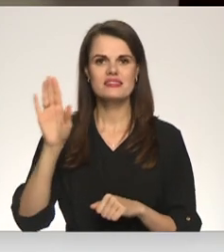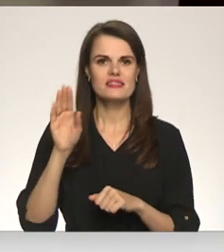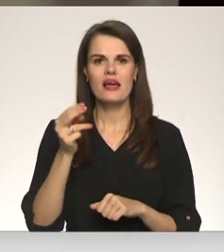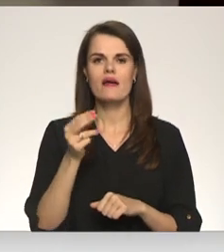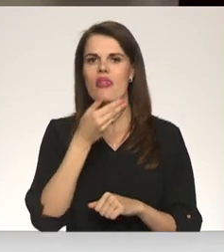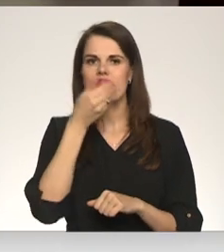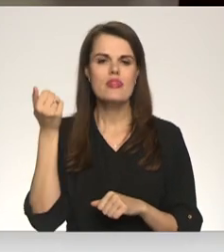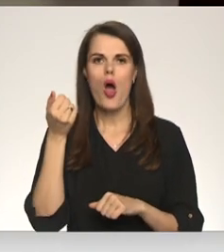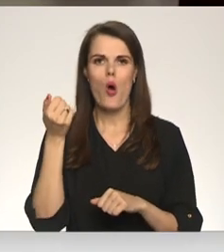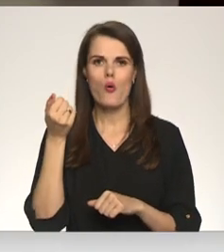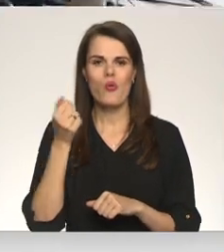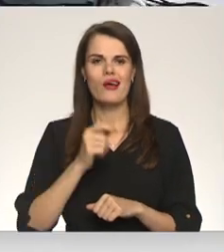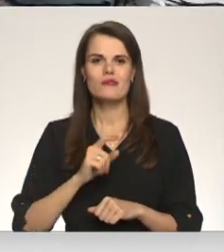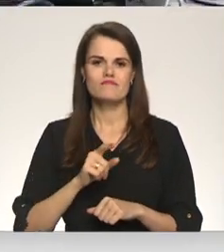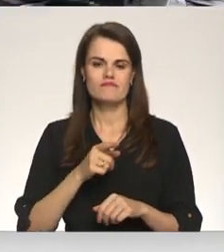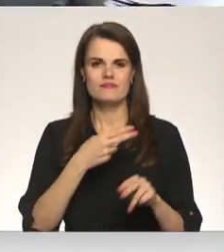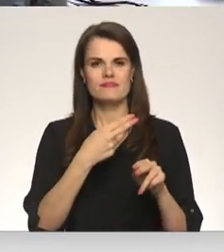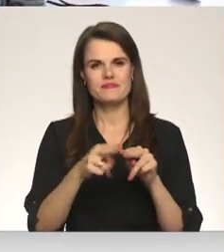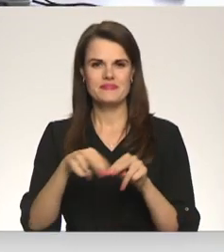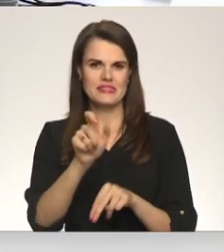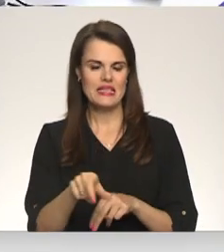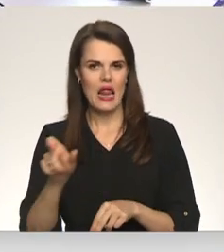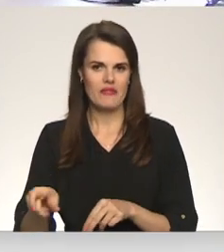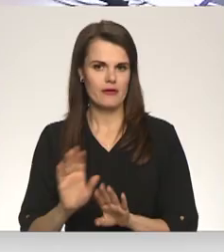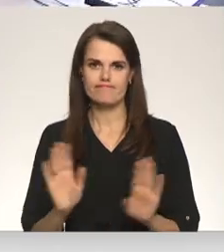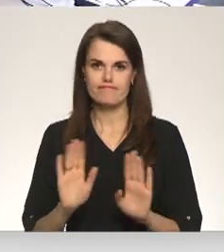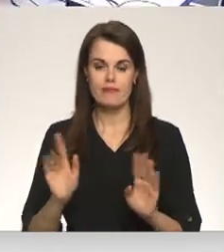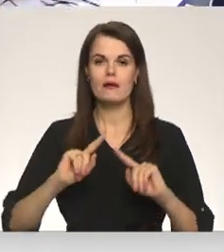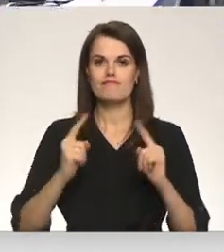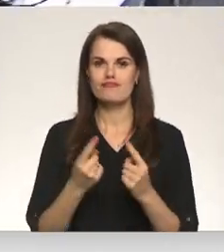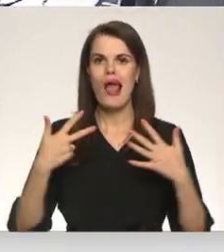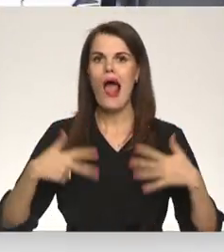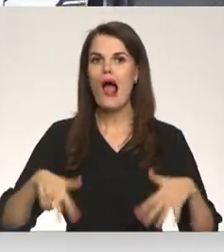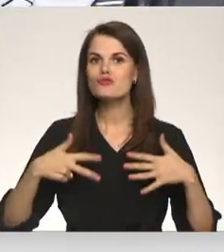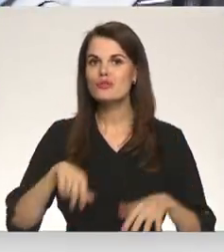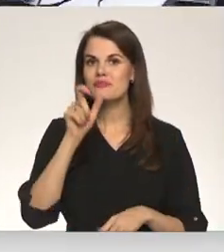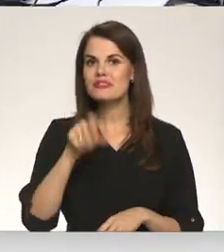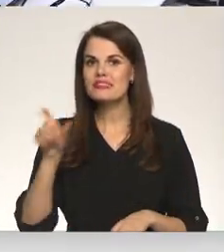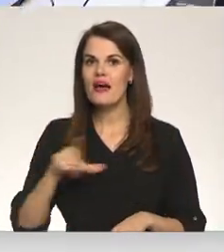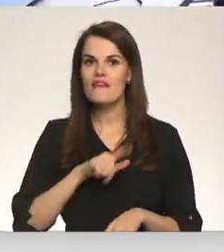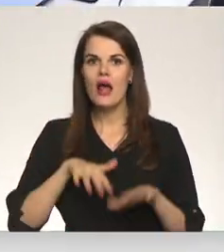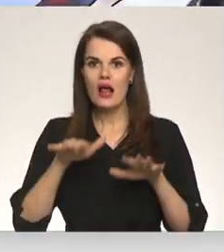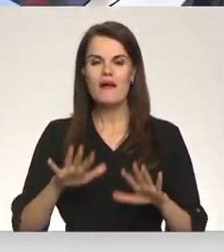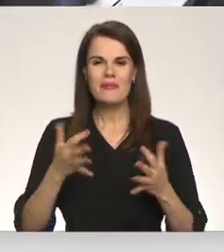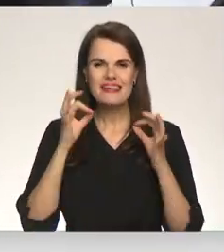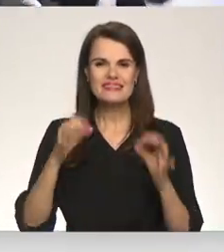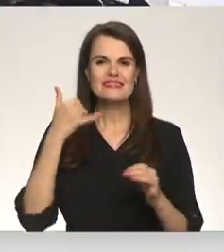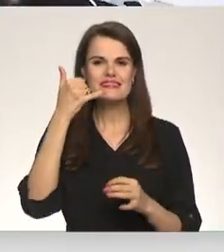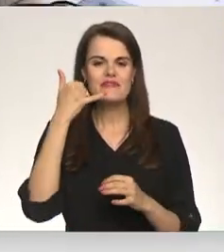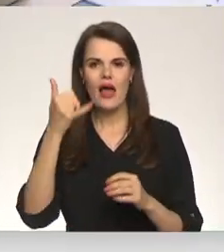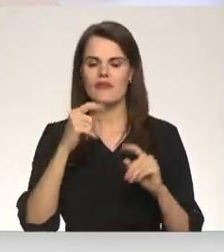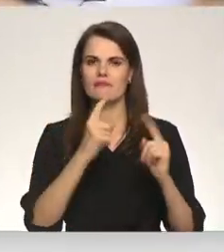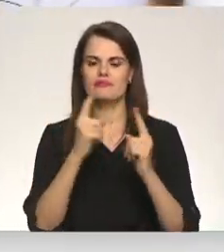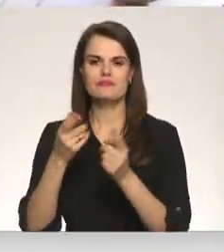nav šie te cietušie. Operācijas laikā Latvijā aizturēja 80 cilvēkus, taču reālie zvanītāji nav aiz